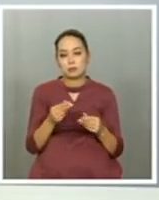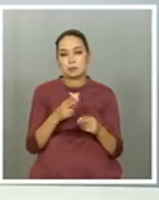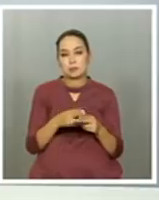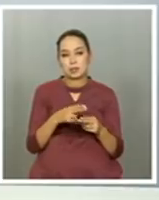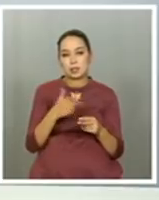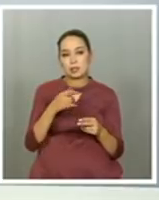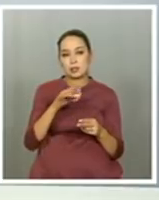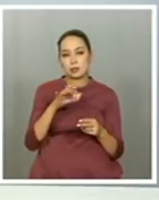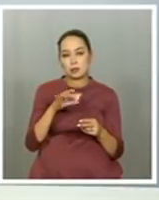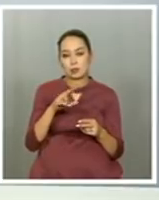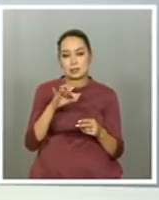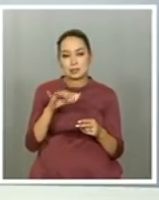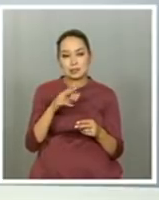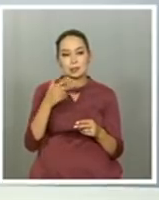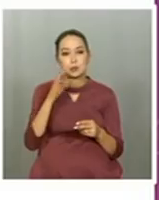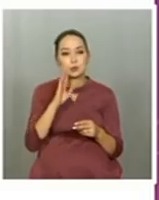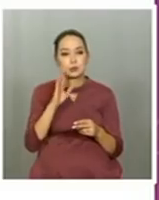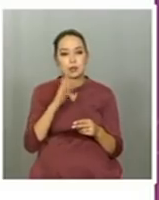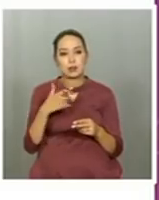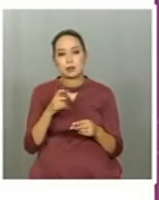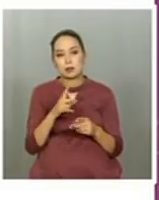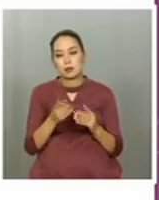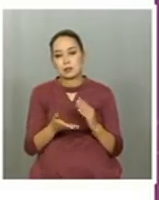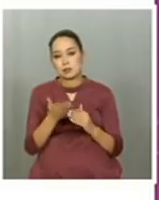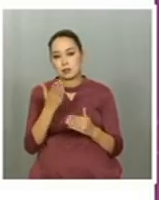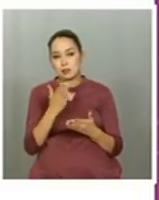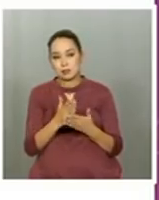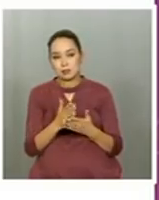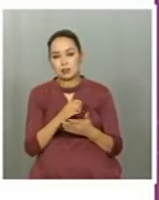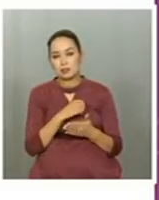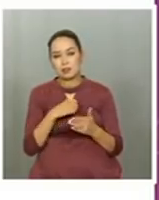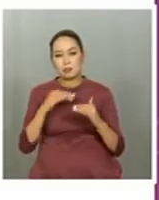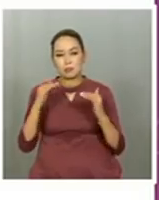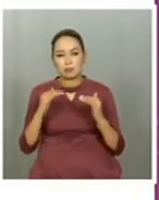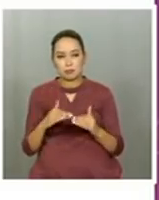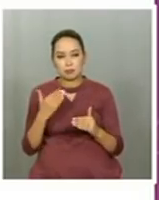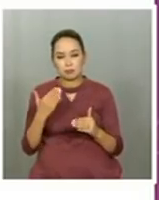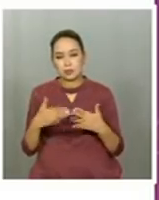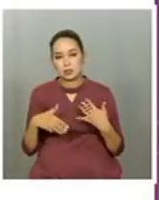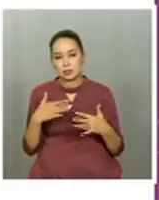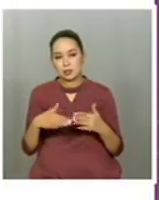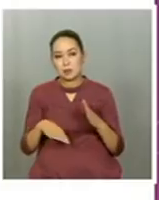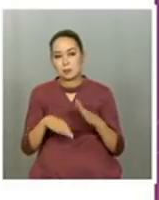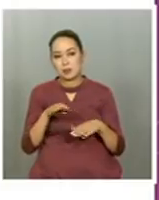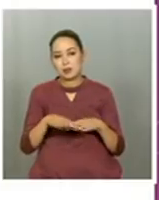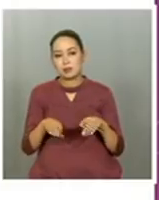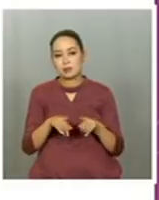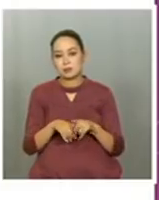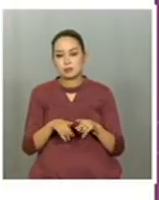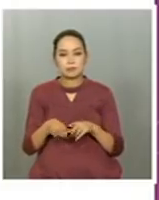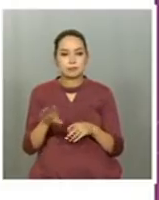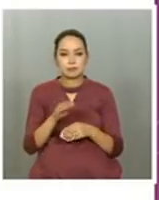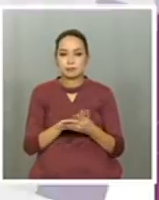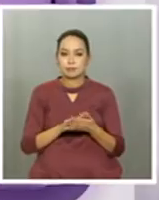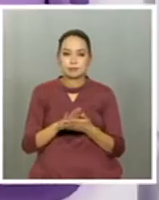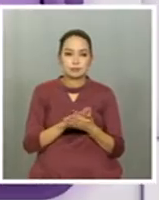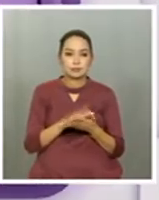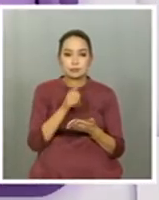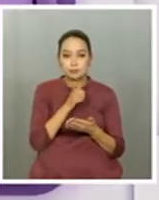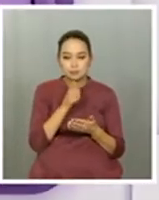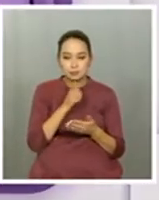және сутек газы бөлінеді. Ал белсенділігі өте төмен металдар практикалық тұрғыда сумен әрекеттеспейді.